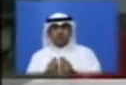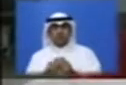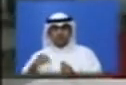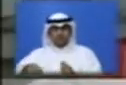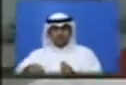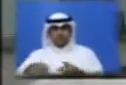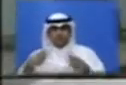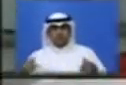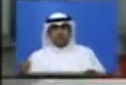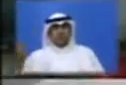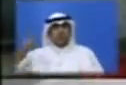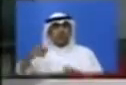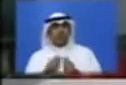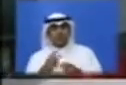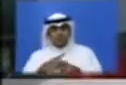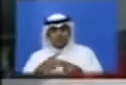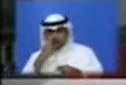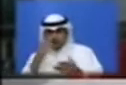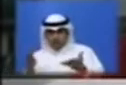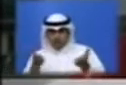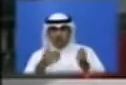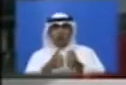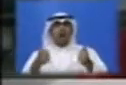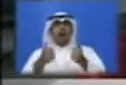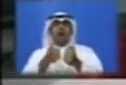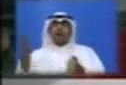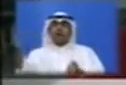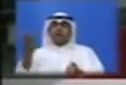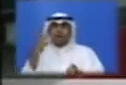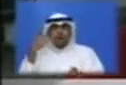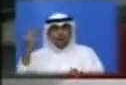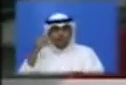الخيرية. طبعا كاستعداداتنا نحن في عيد الأضحى إن شاء الله،